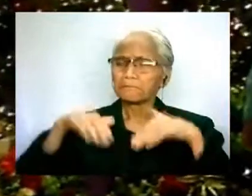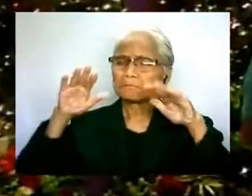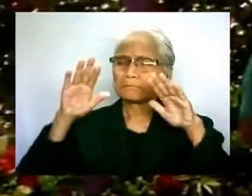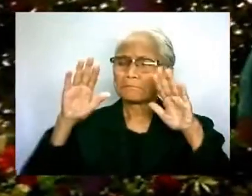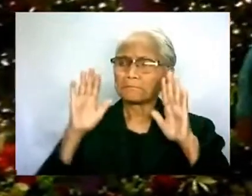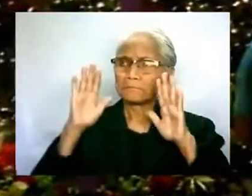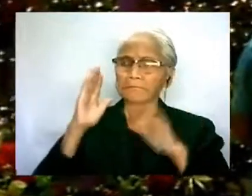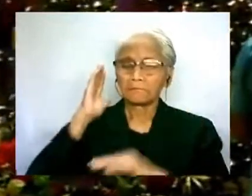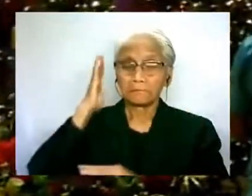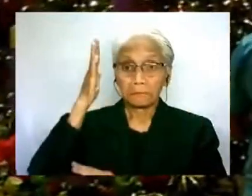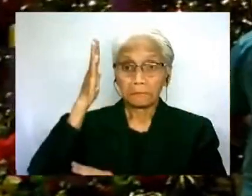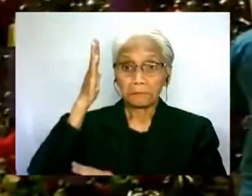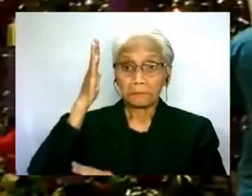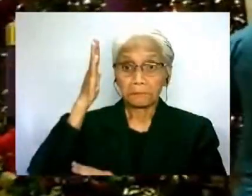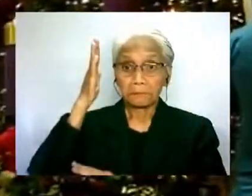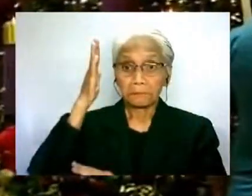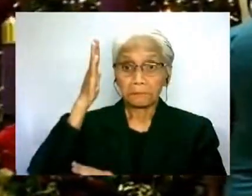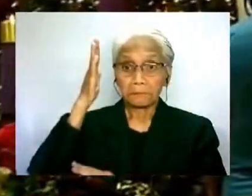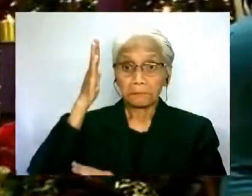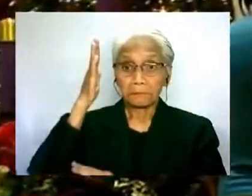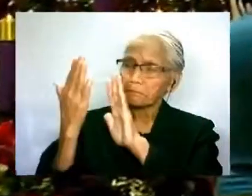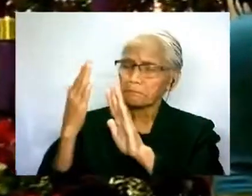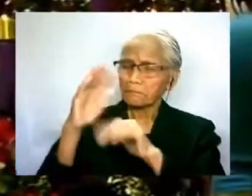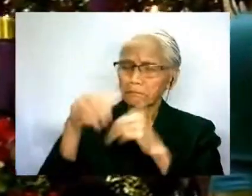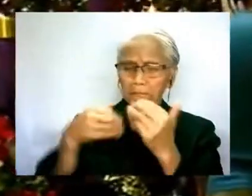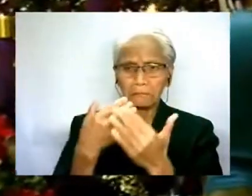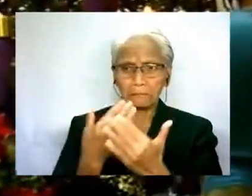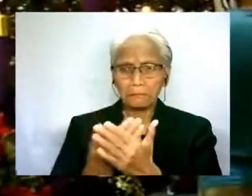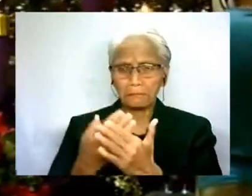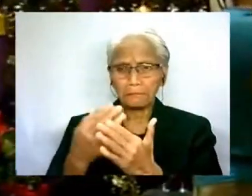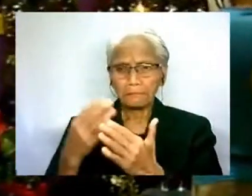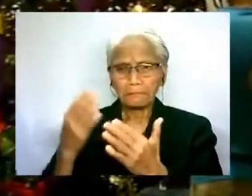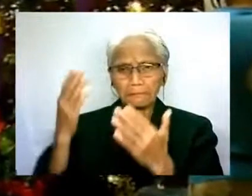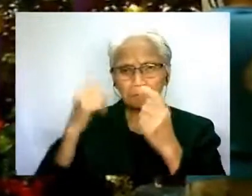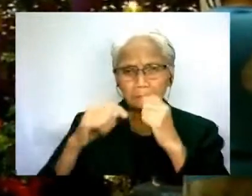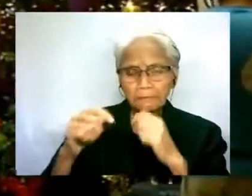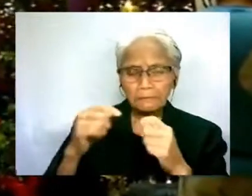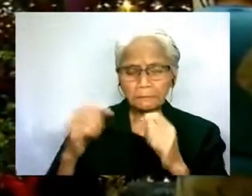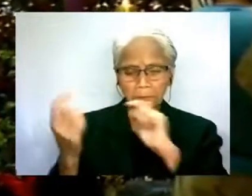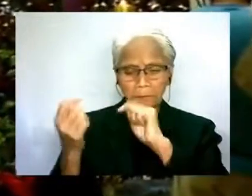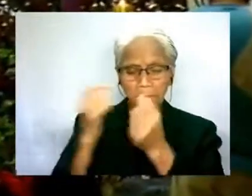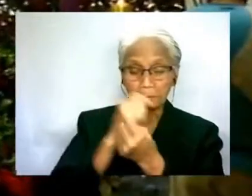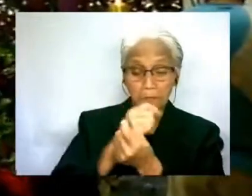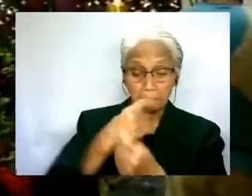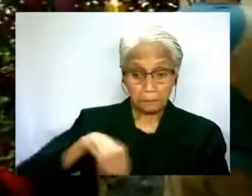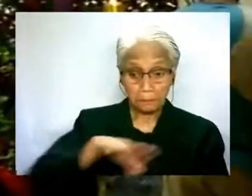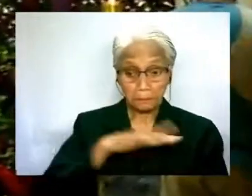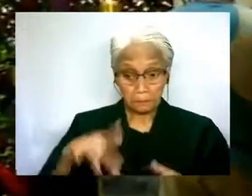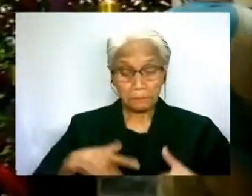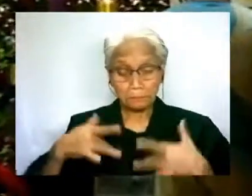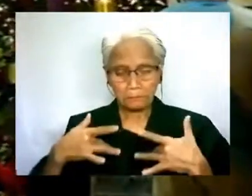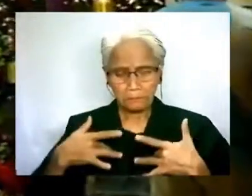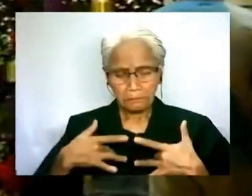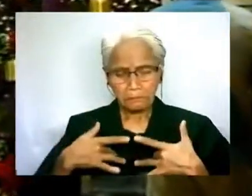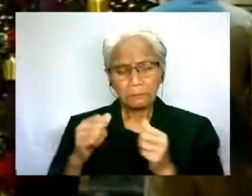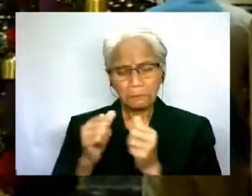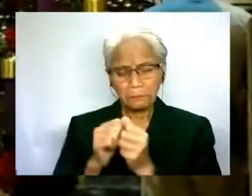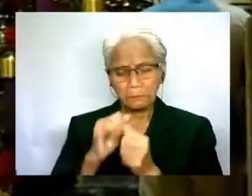sa harap ng mga pagsubok at pagbabago sa ating buhay. Buong pagtitiwala nating